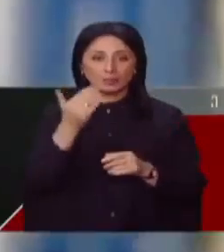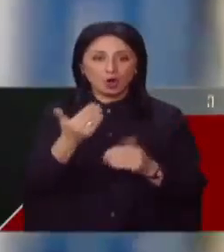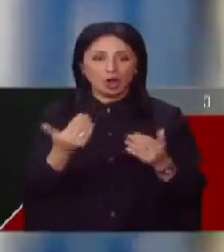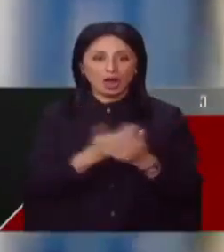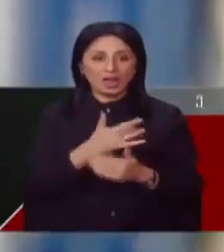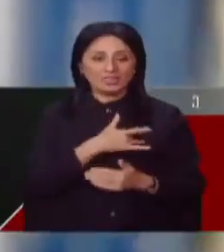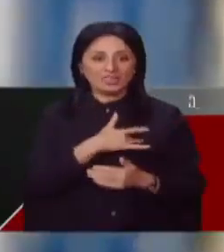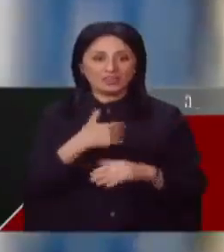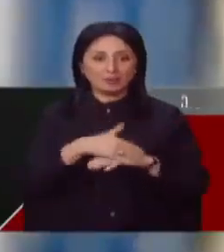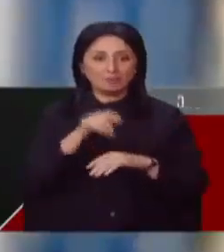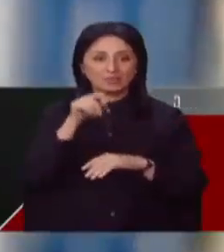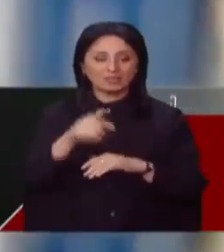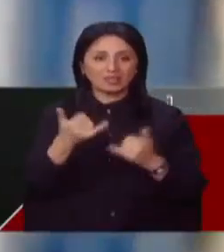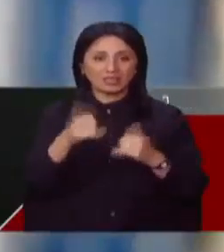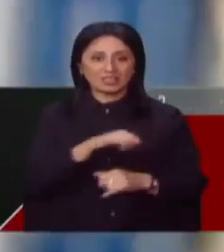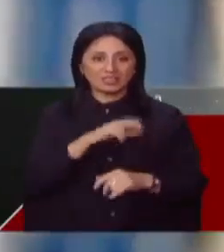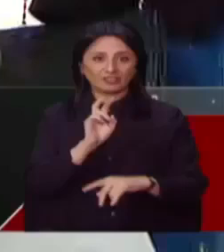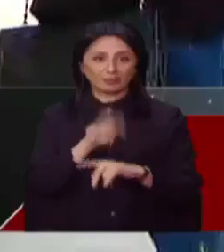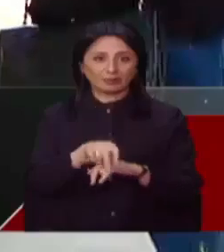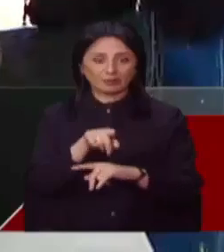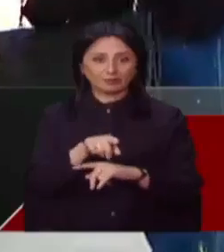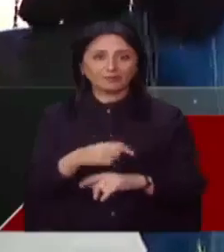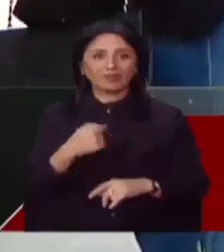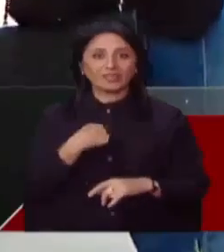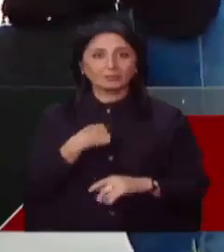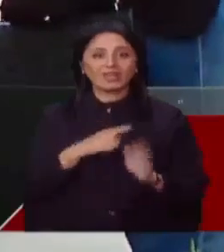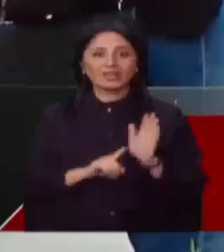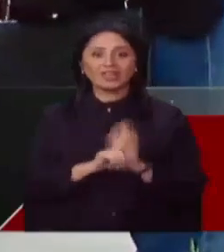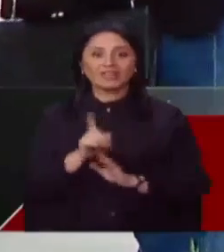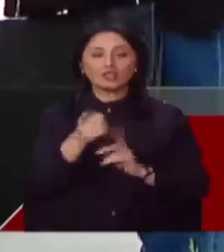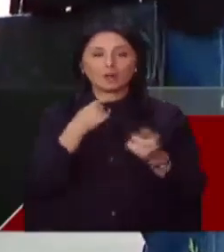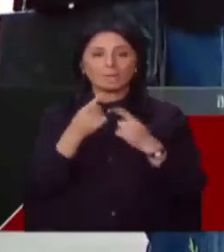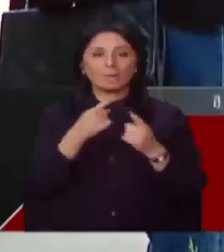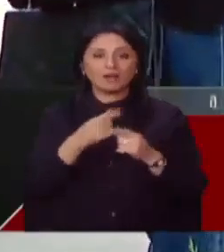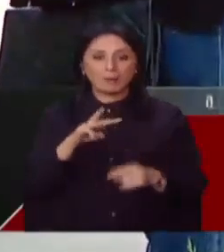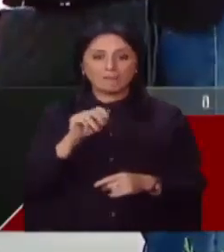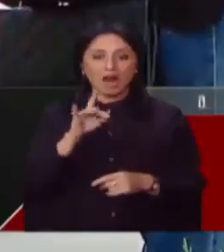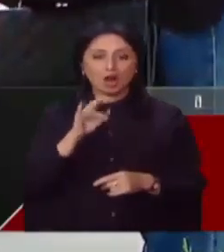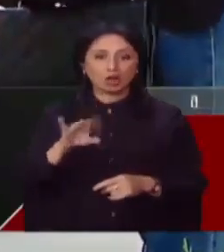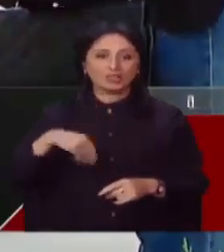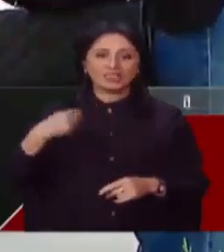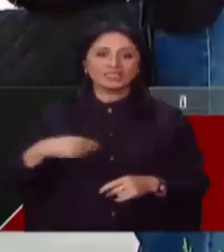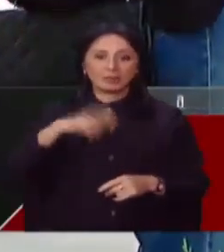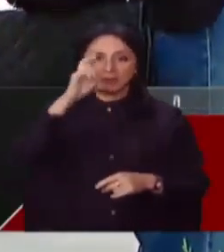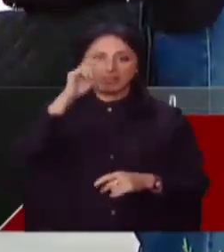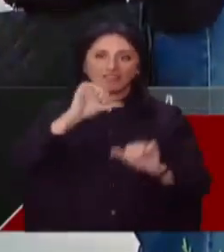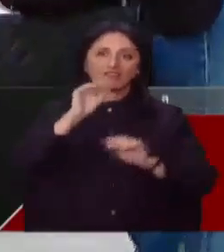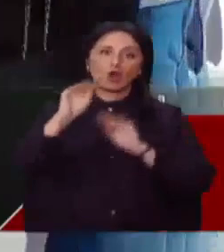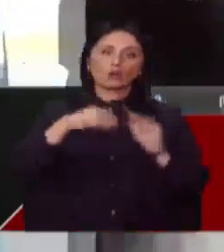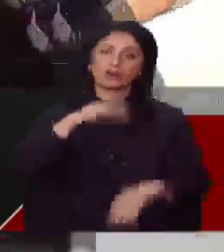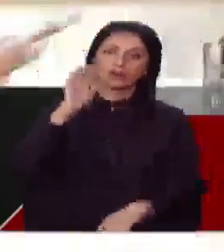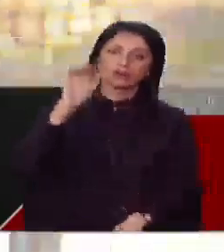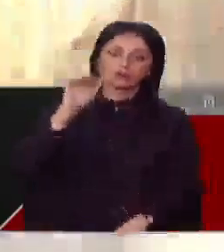ახალ სავარაუდო მისამართზე დღეს თავად მივიდა. მე რო დავიწყო მოლაპარაკებები მაკრონთან საფრანგეთის მთავრობის